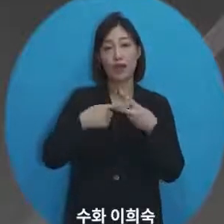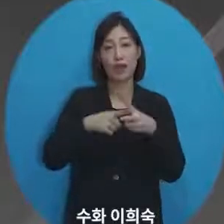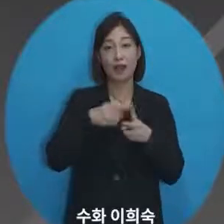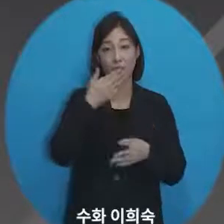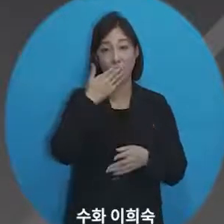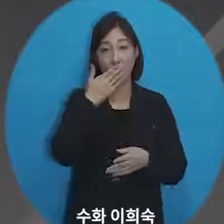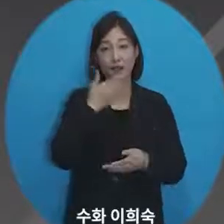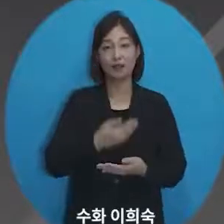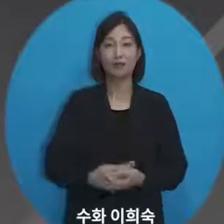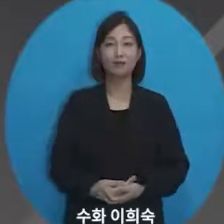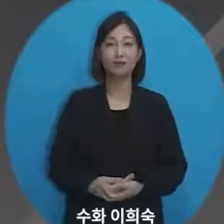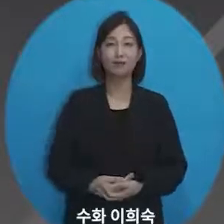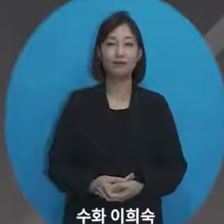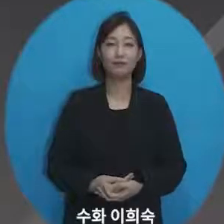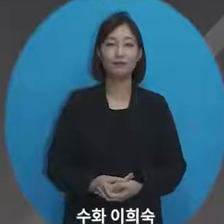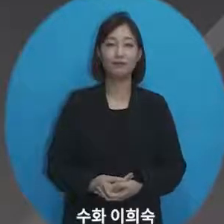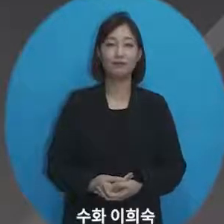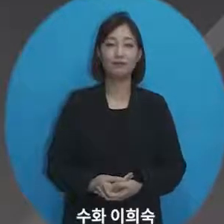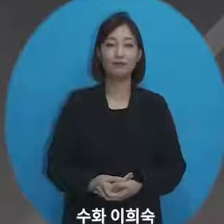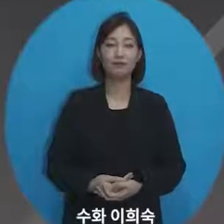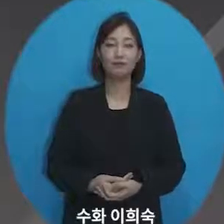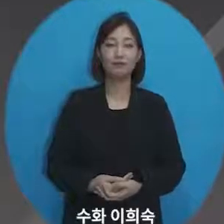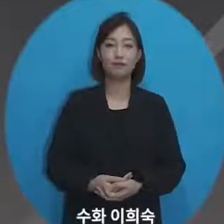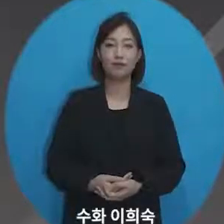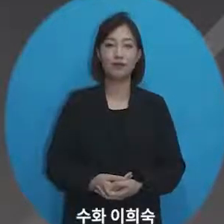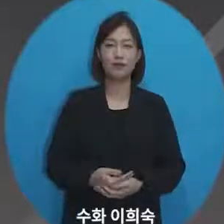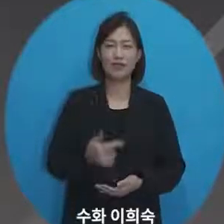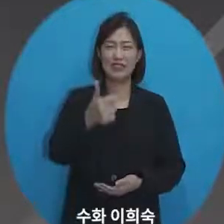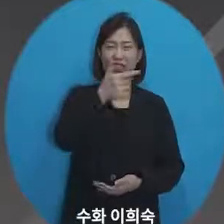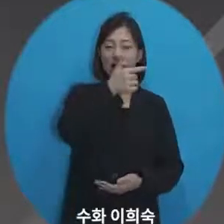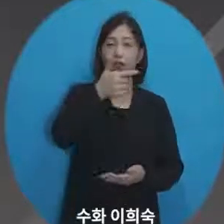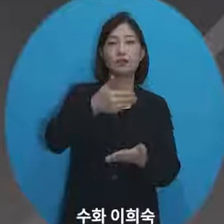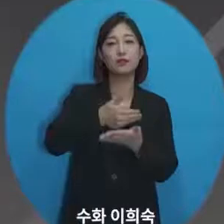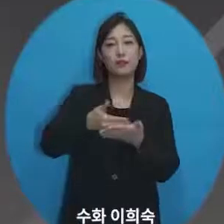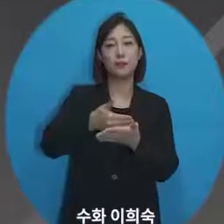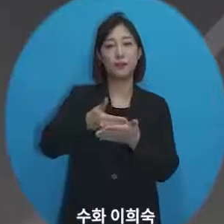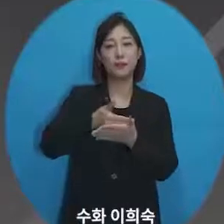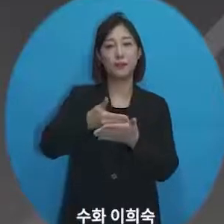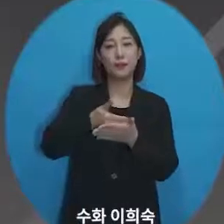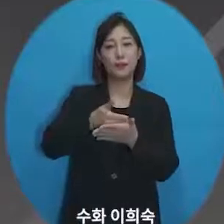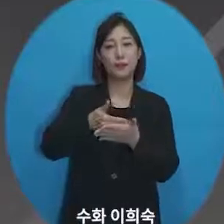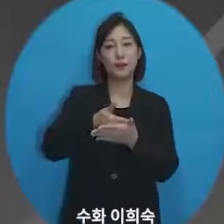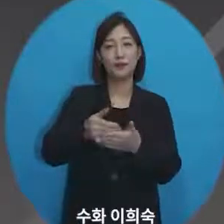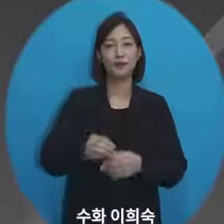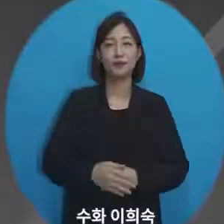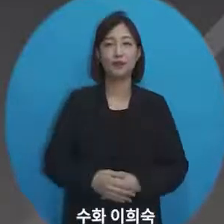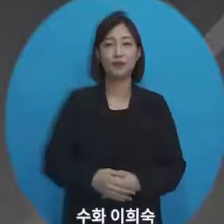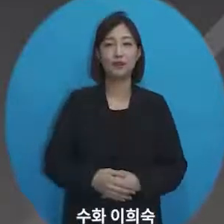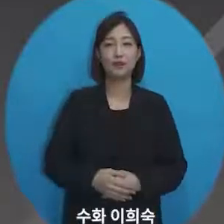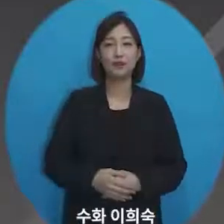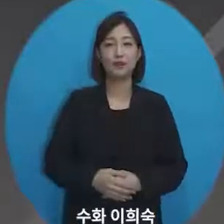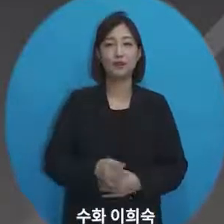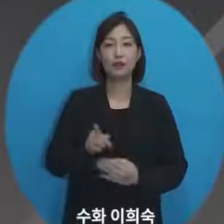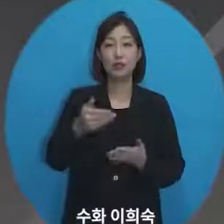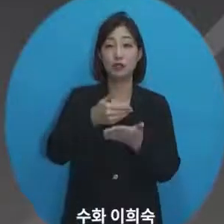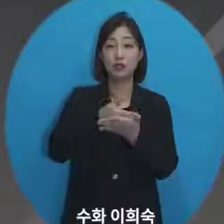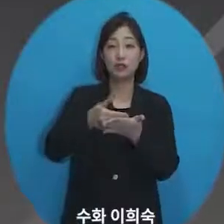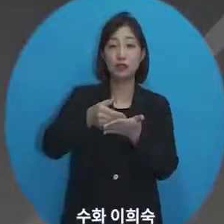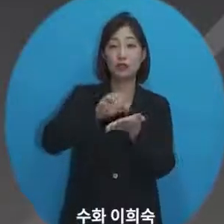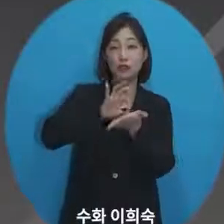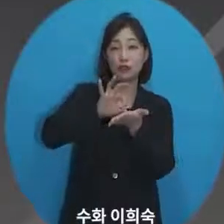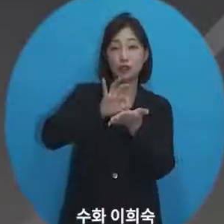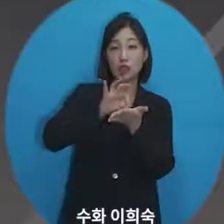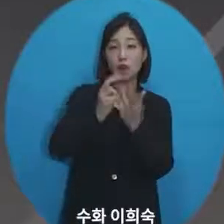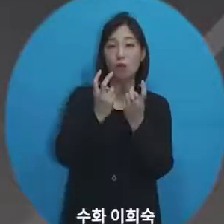수 있게 되는 부분이죠. 그리고 큰 픽토그램이라는 거를